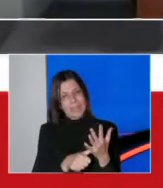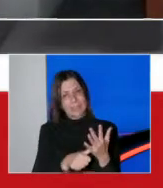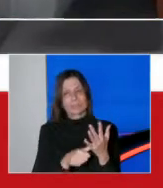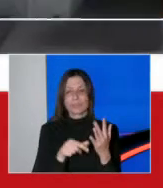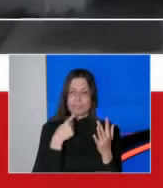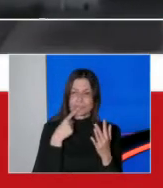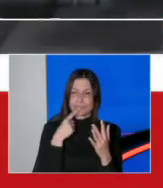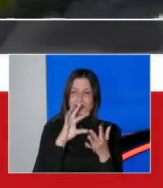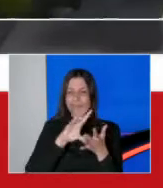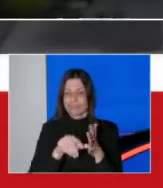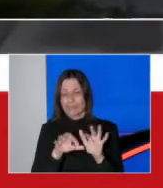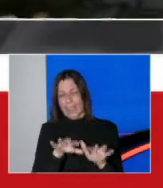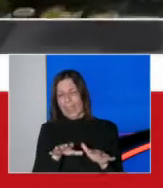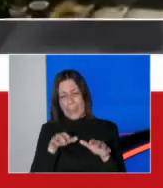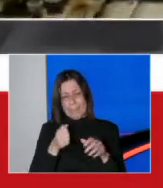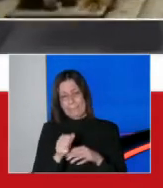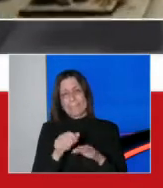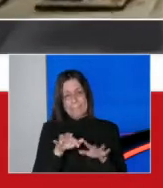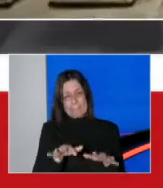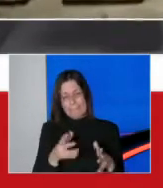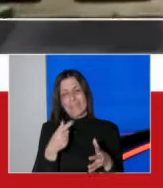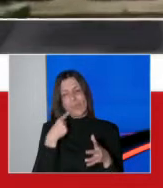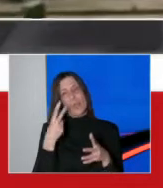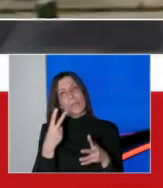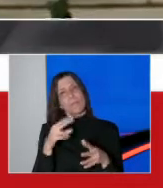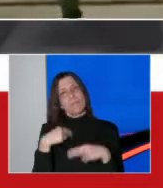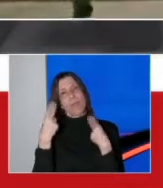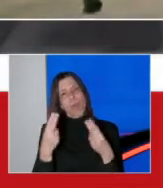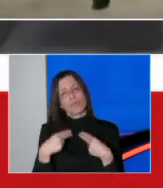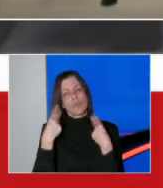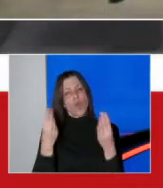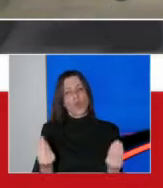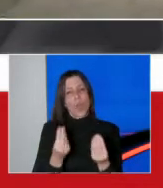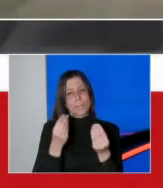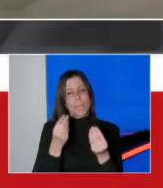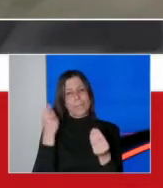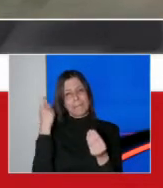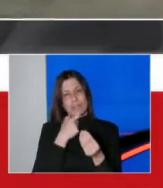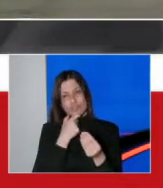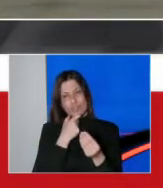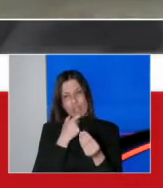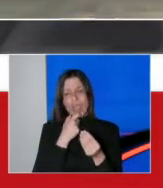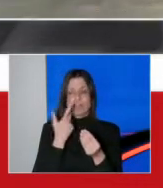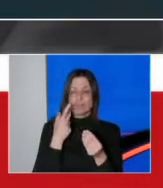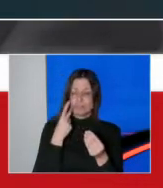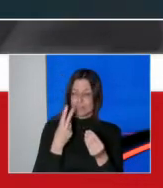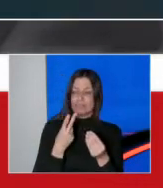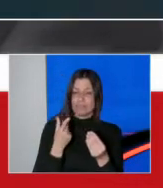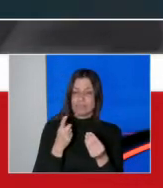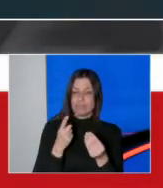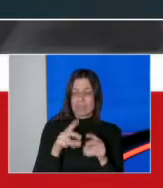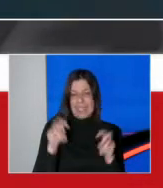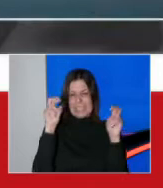להם האקרים. כן. ואנחנו רואים עוד ועוד גורמי פשיעה שמנסים את הפלטפורמות הטכנולוגיות